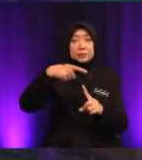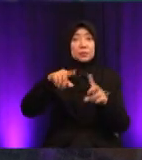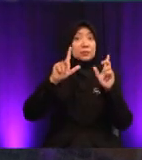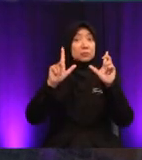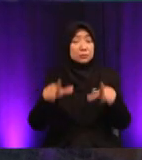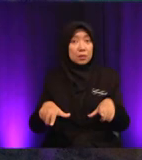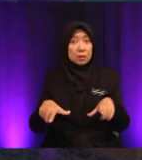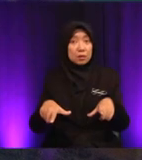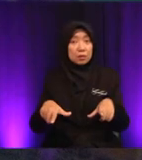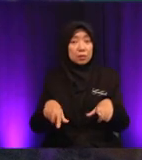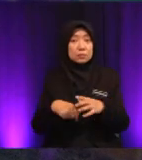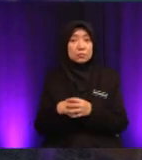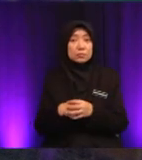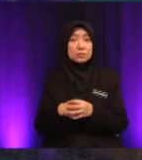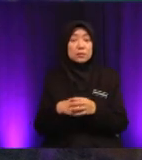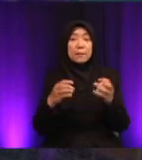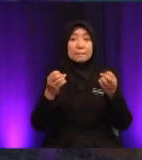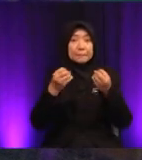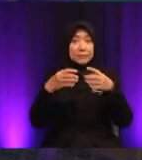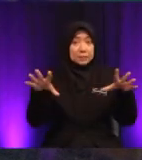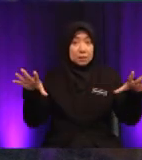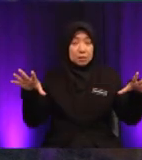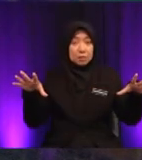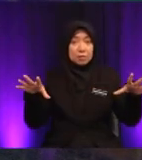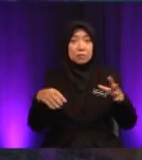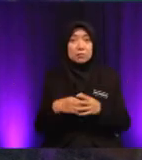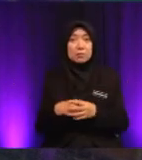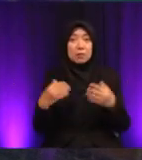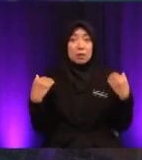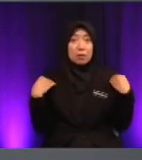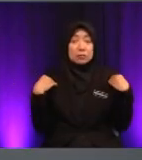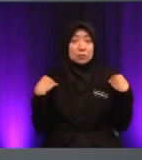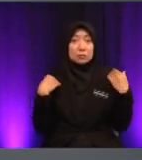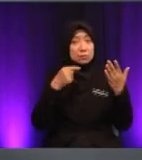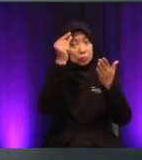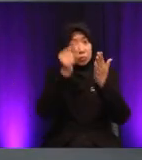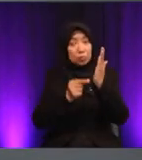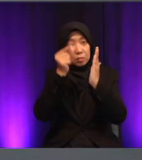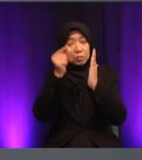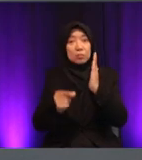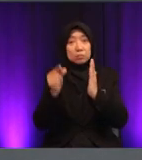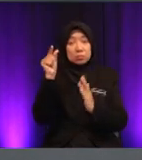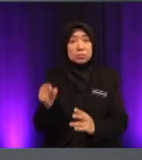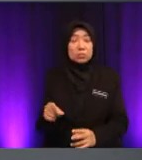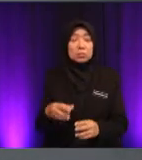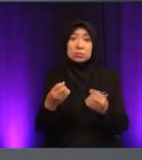di sini dipecah sego adik-adik gelombang-gelombang dia di situ